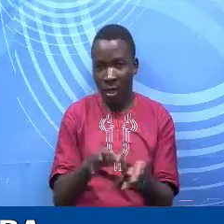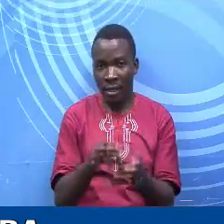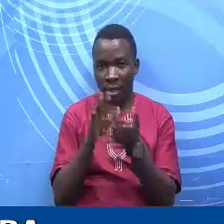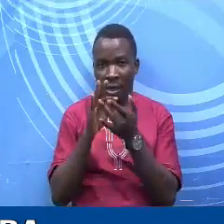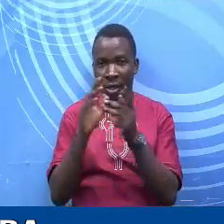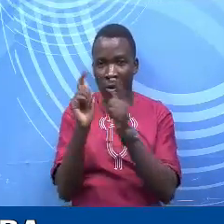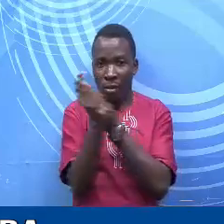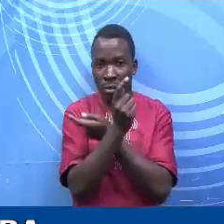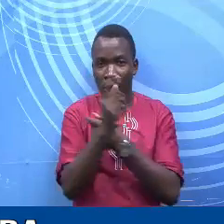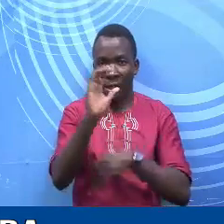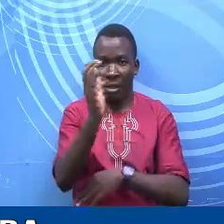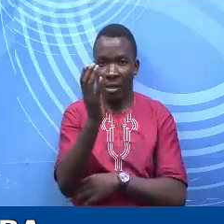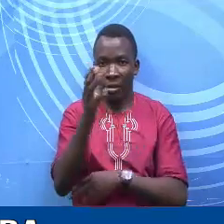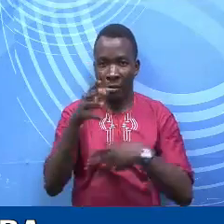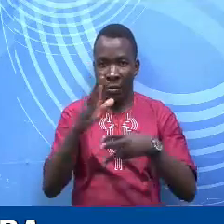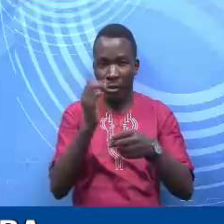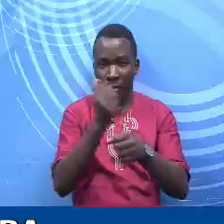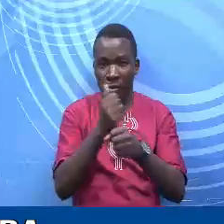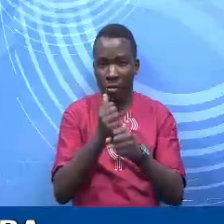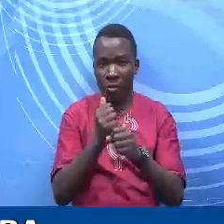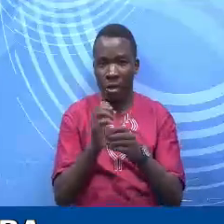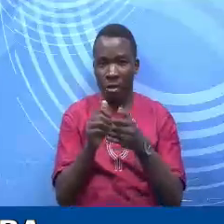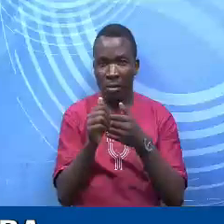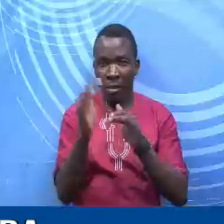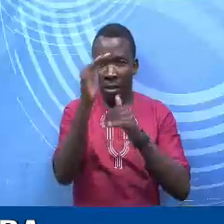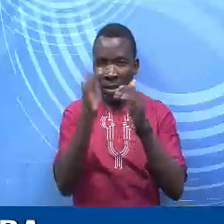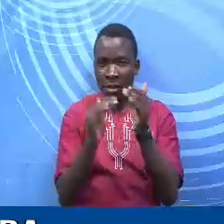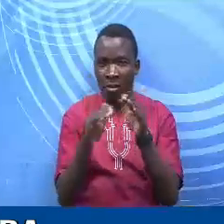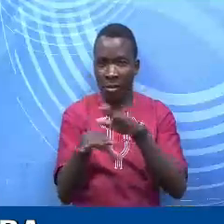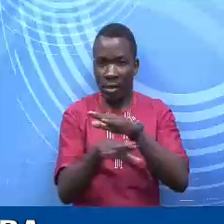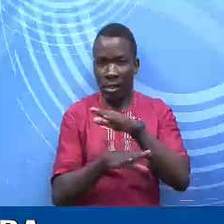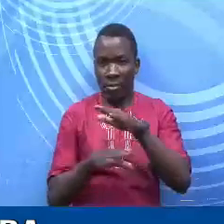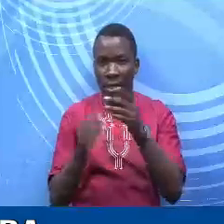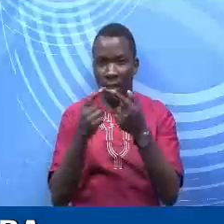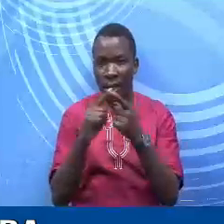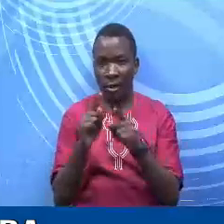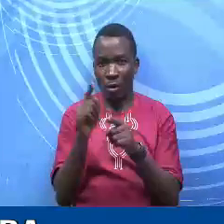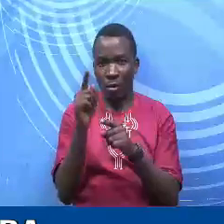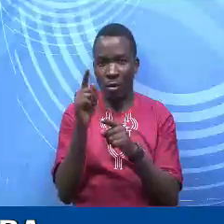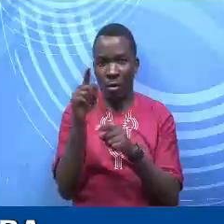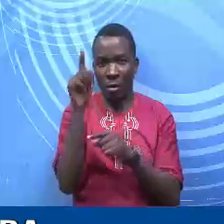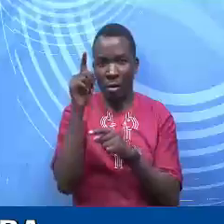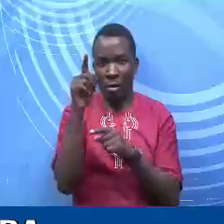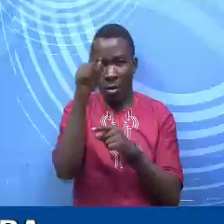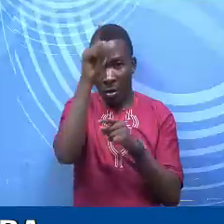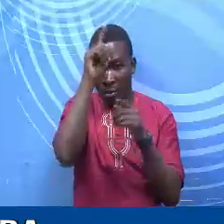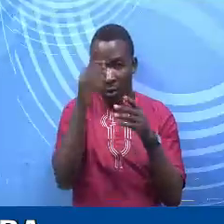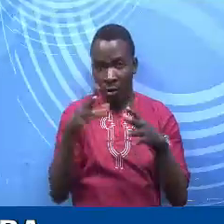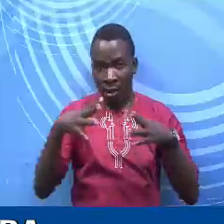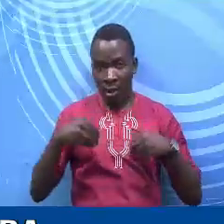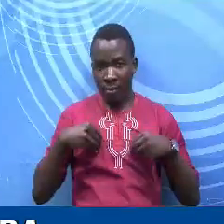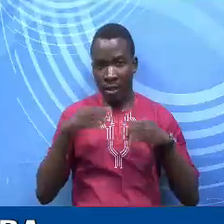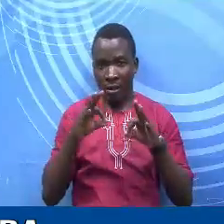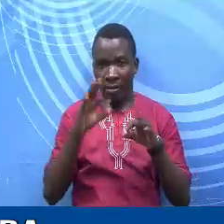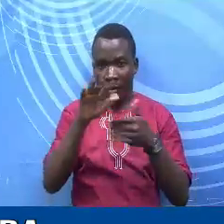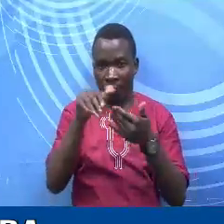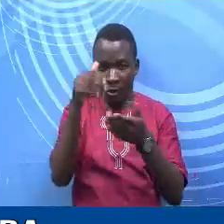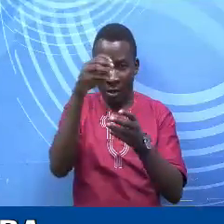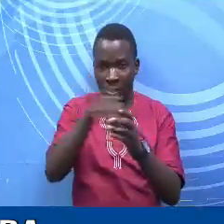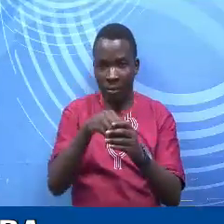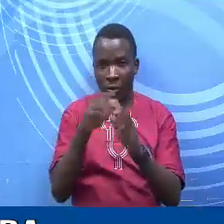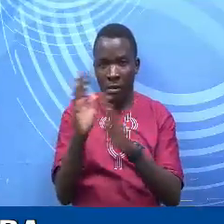bukorwa n'ubuyobozi bw'inzego z'ibanze, ariko nanone umuturage akemererwa ibirimo byose, ubundi